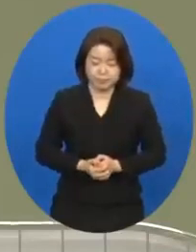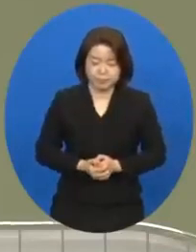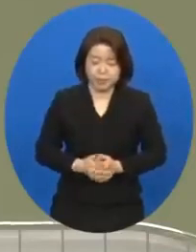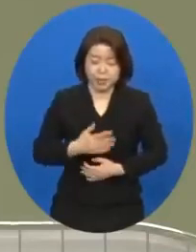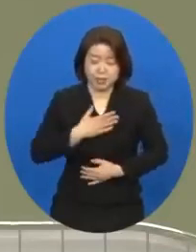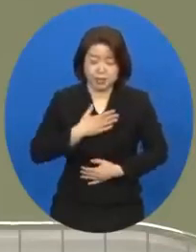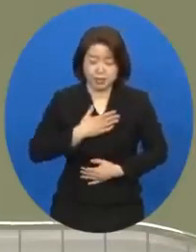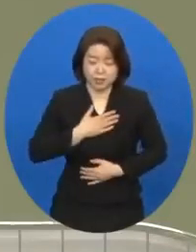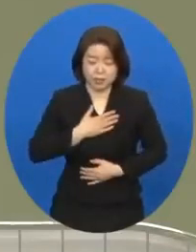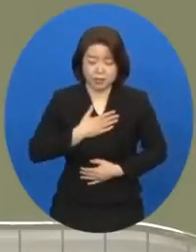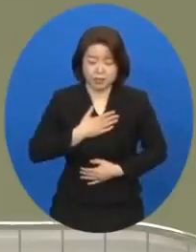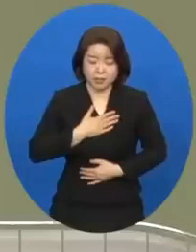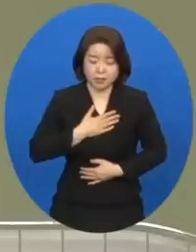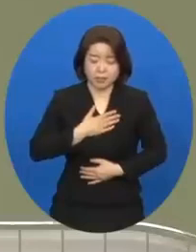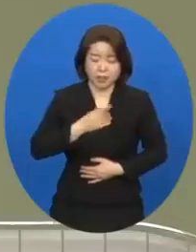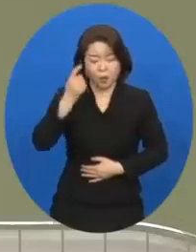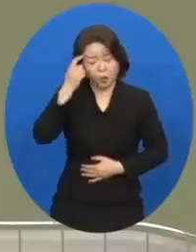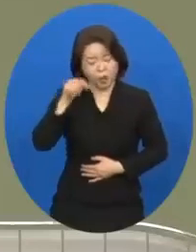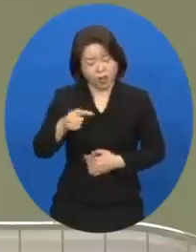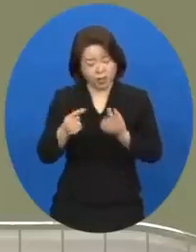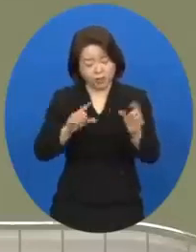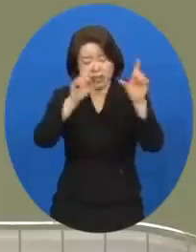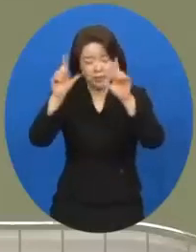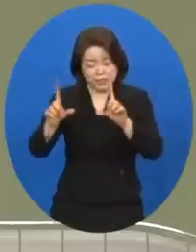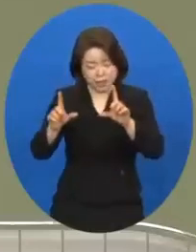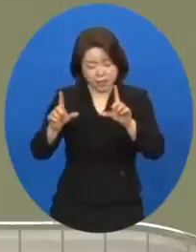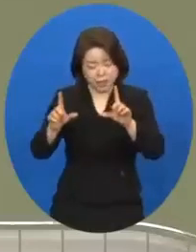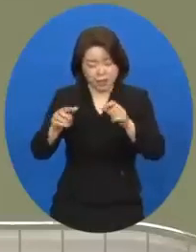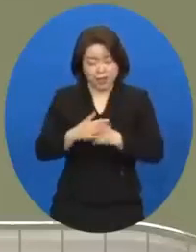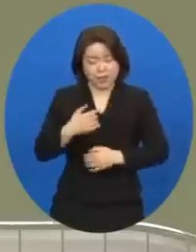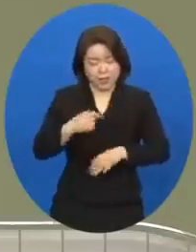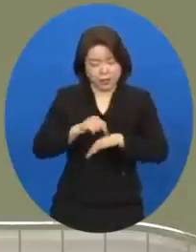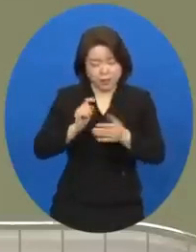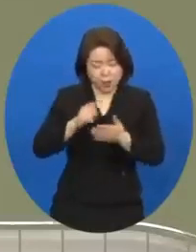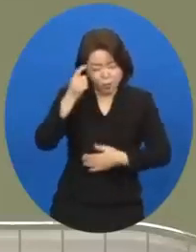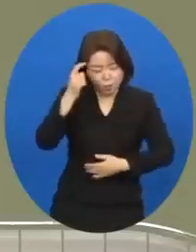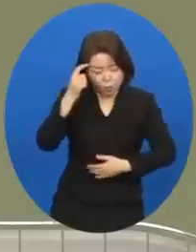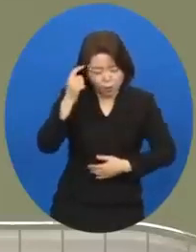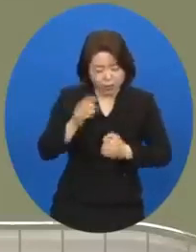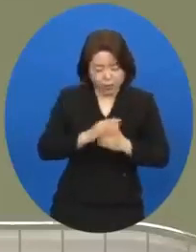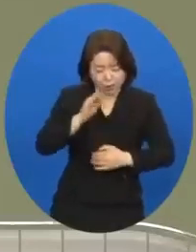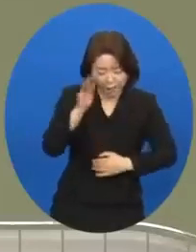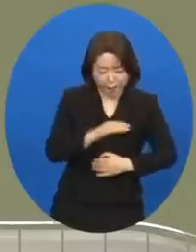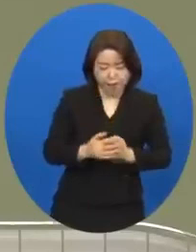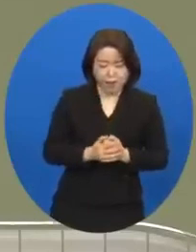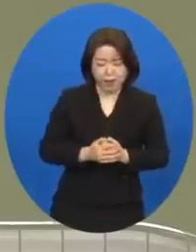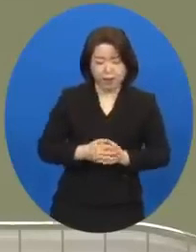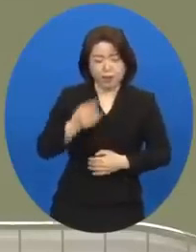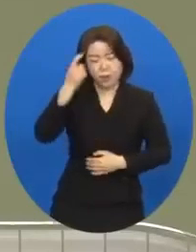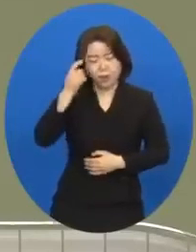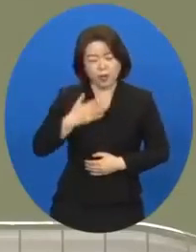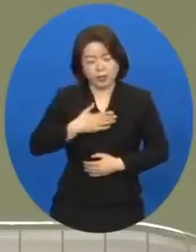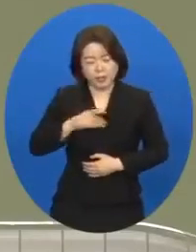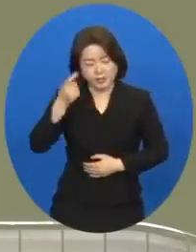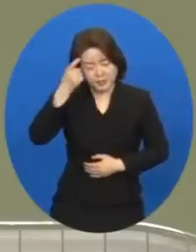내가 왜 이렇게 사는지, 내 마음은 도대체 왜 이렇게 가는지, 나는 왜 이런 생각 속에